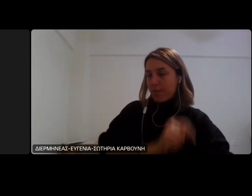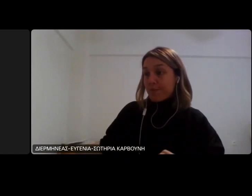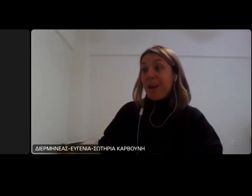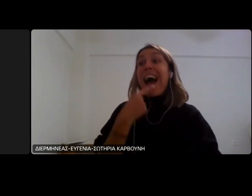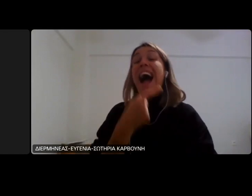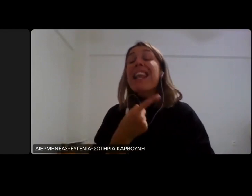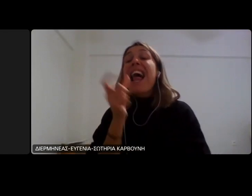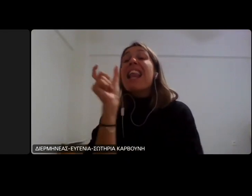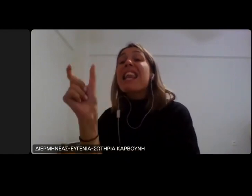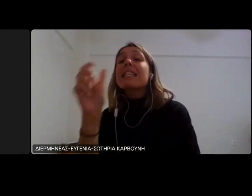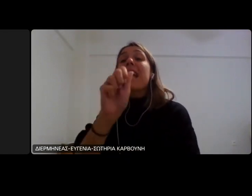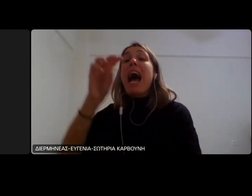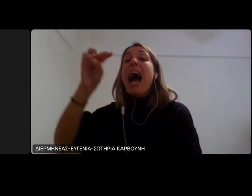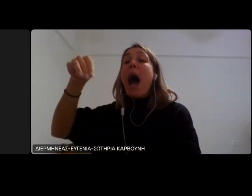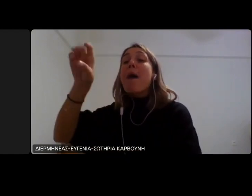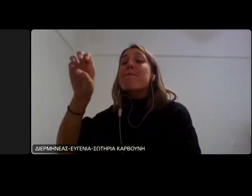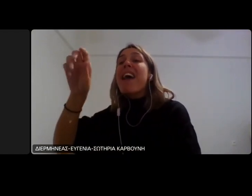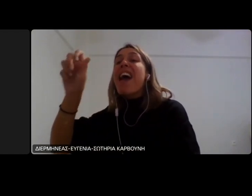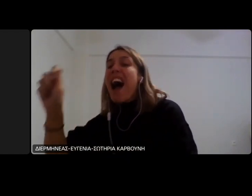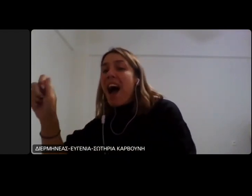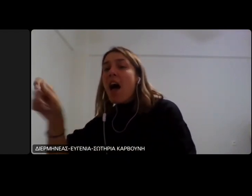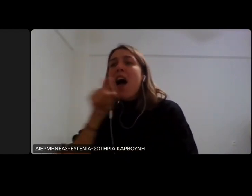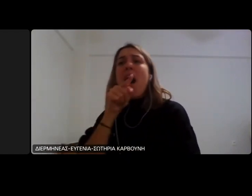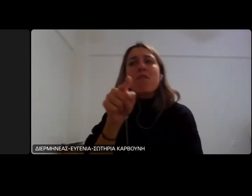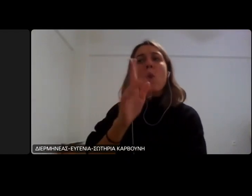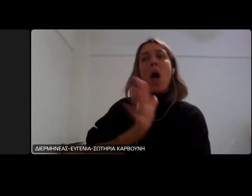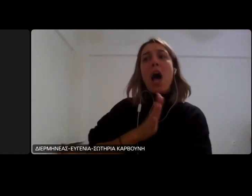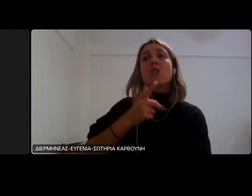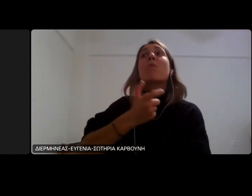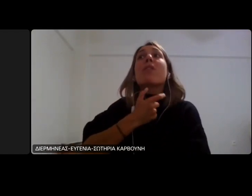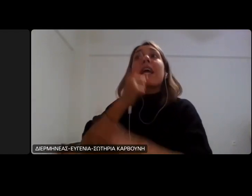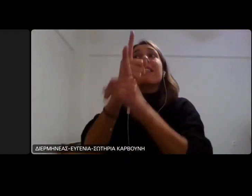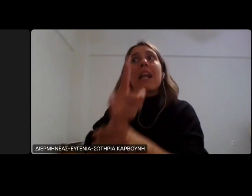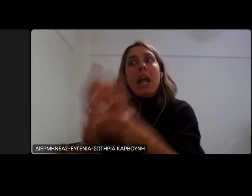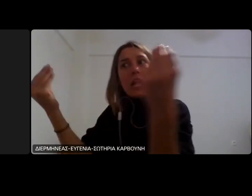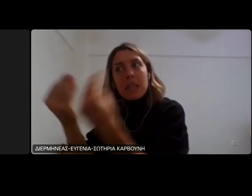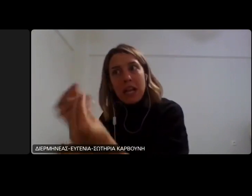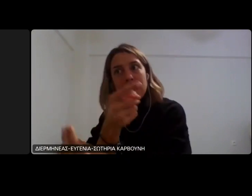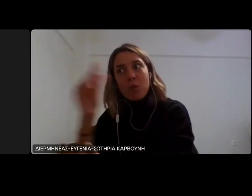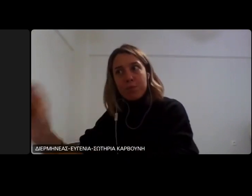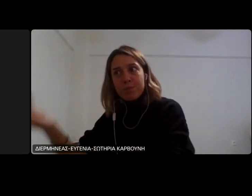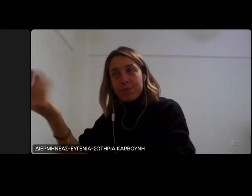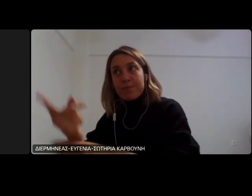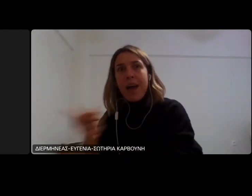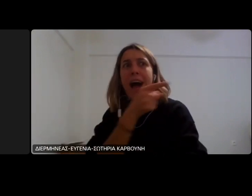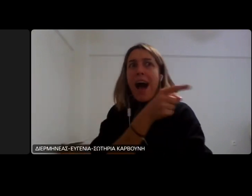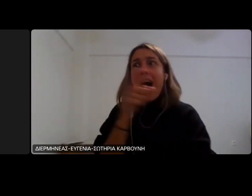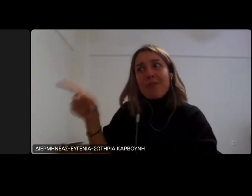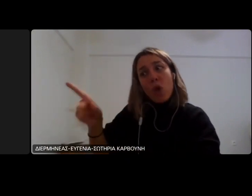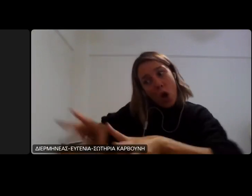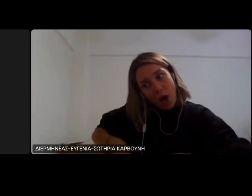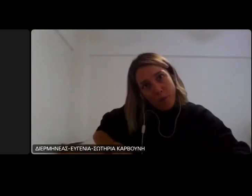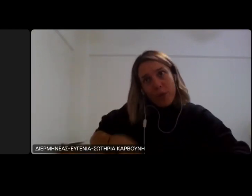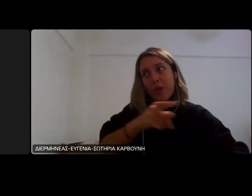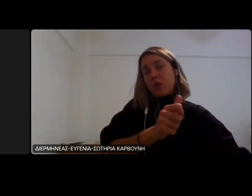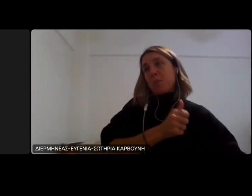που προέκυψε και από το άτομα με ειδικές ανάγκες, που ταιριάζει δηλαδή, νομίζω ότι το αποδέχονται. Και αυτό τουλάχιστον ας μείνει σε όλους μας